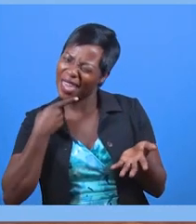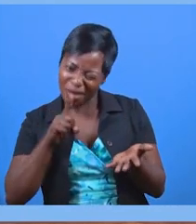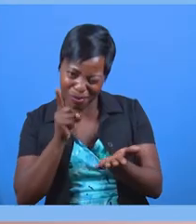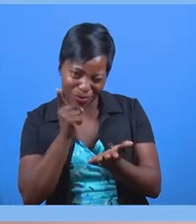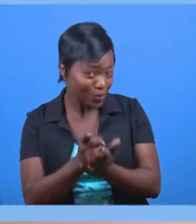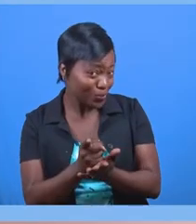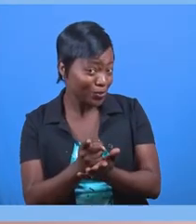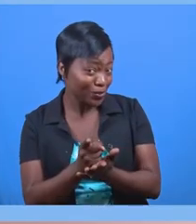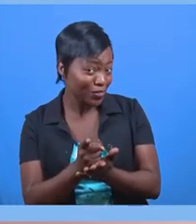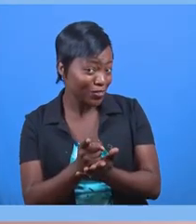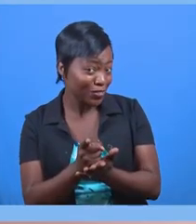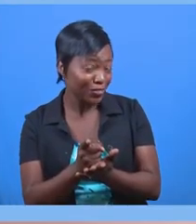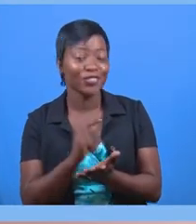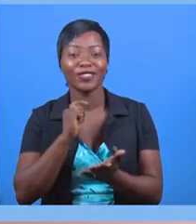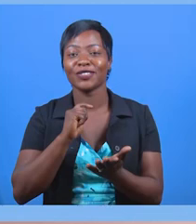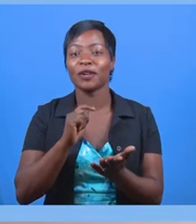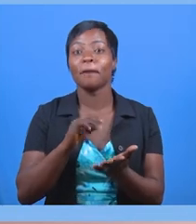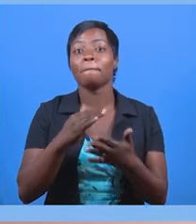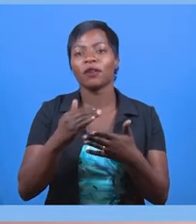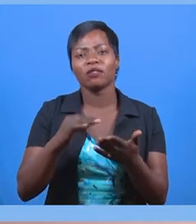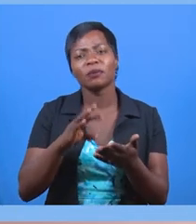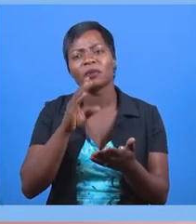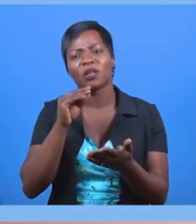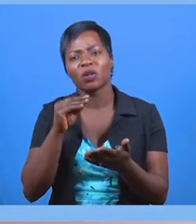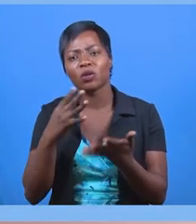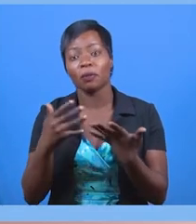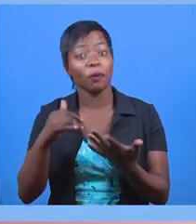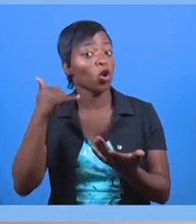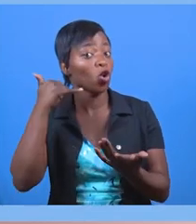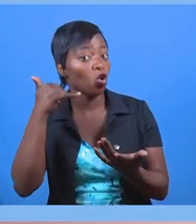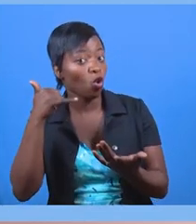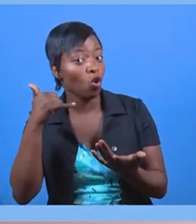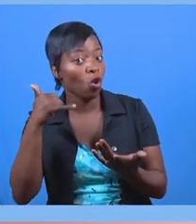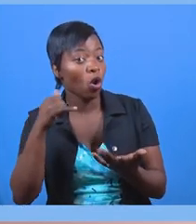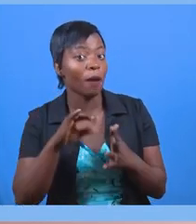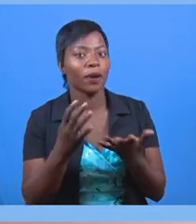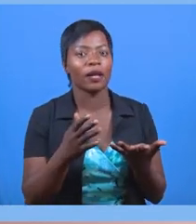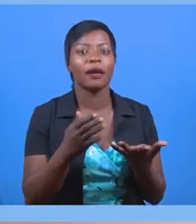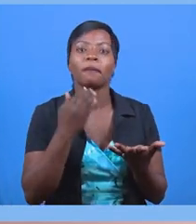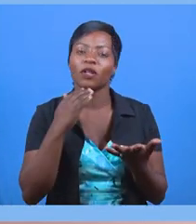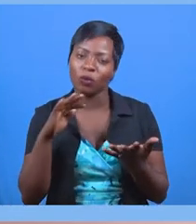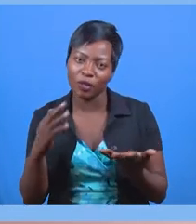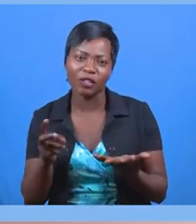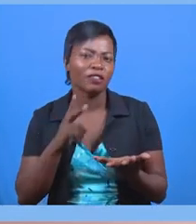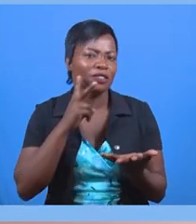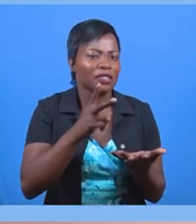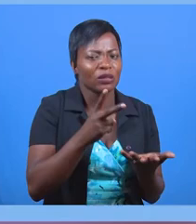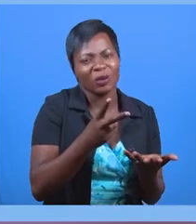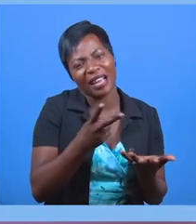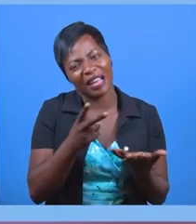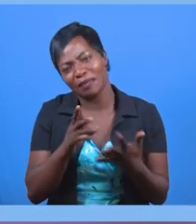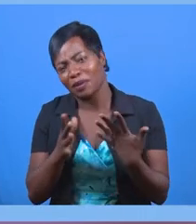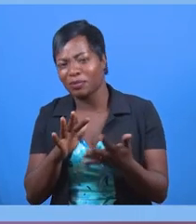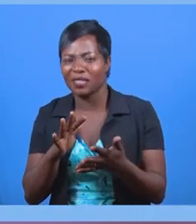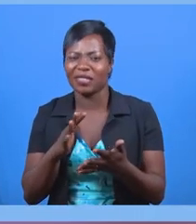zvinogoneka. Wambotaura iwo kuti kana pachinge pasina kuitwa nhare zvinhu zvinogona kusafamba zvakanaka. Dzimwe nguva ndiri kuya